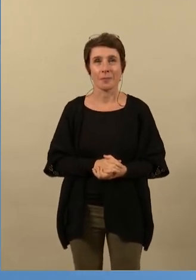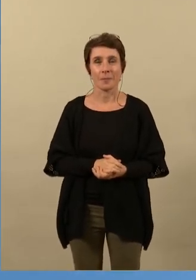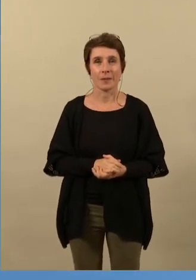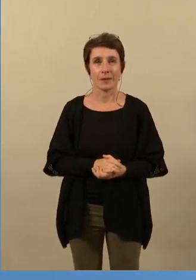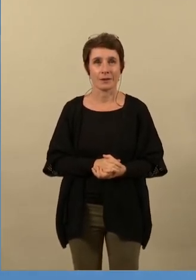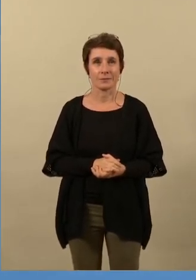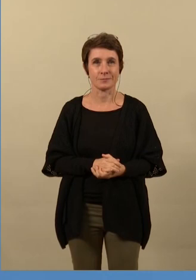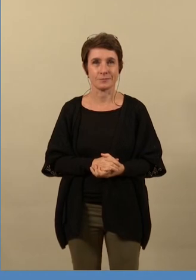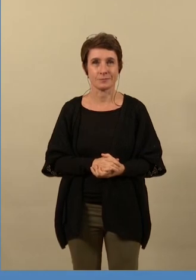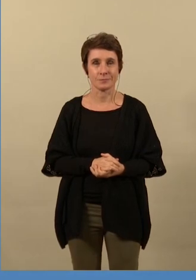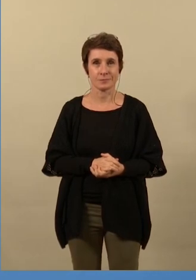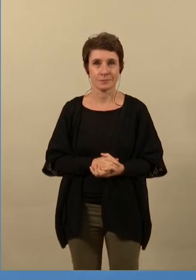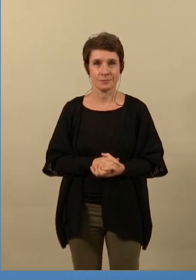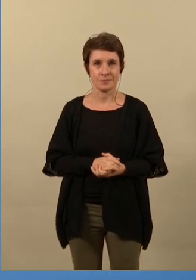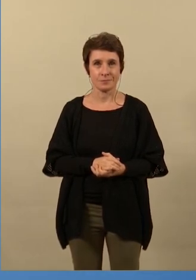tu nes pas un guerrier